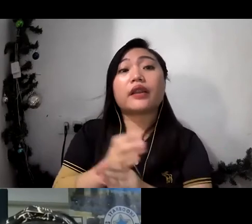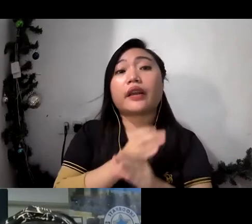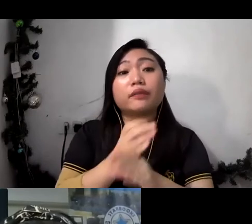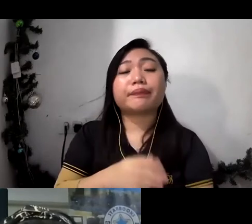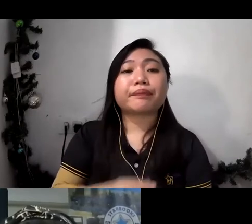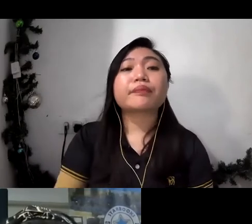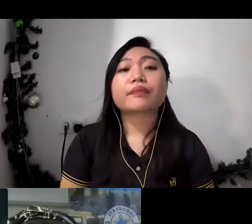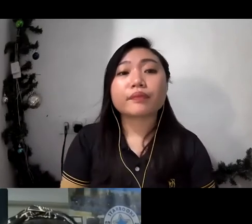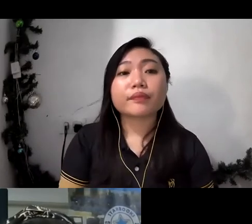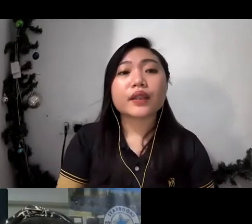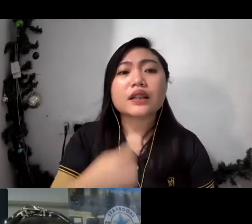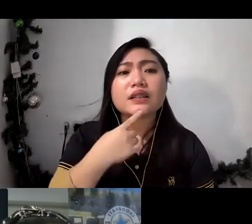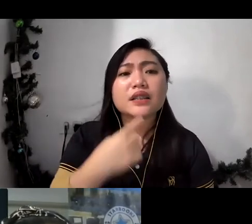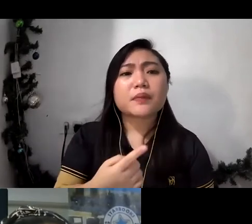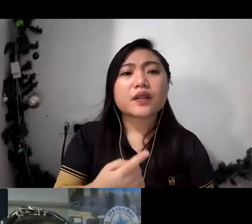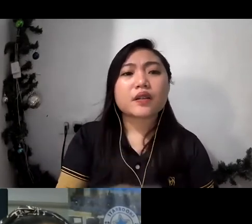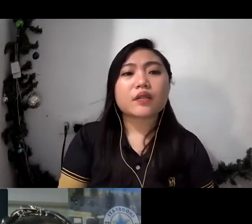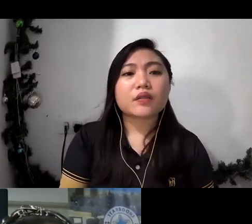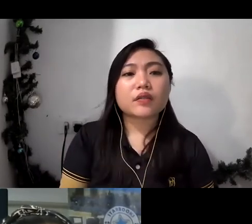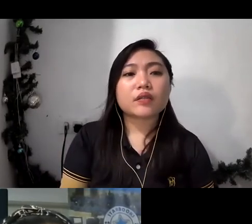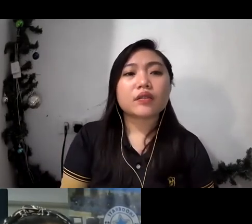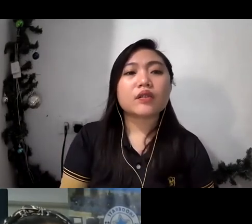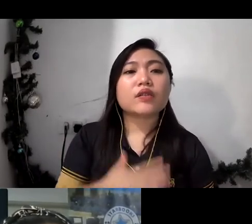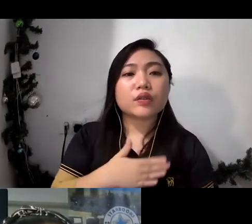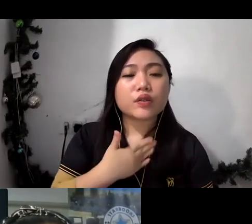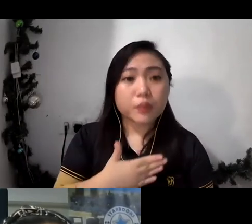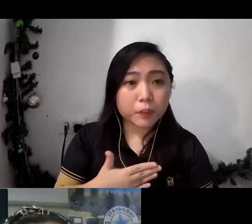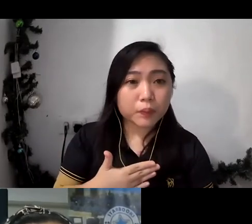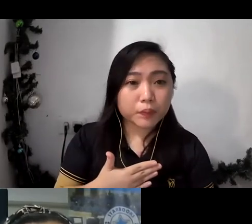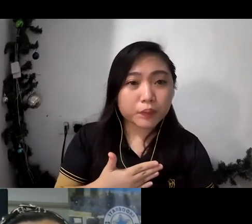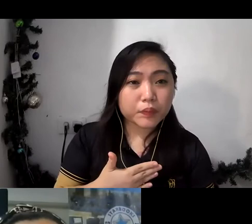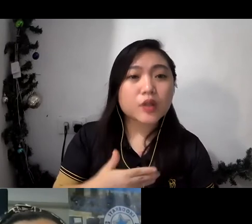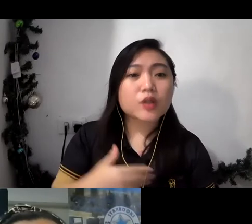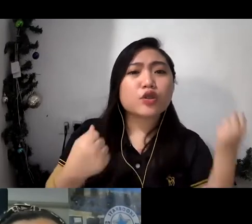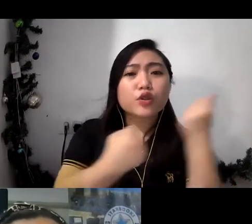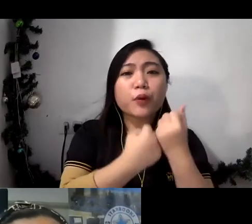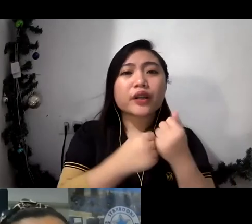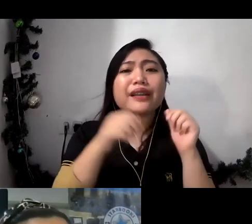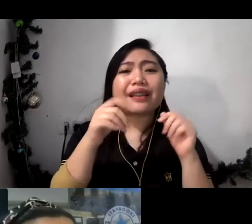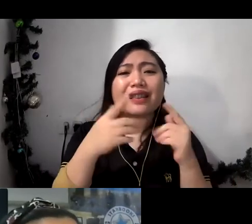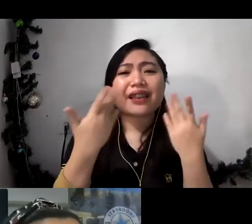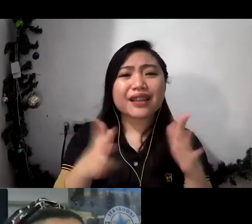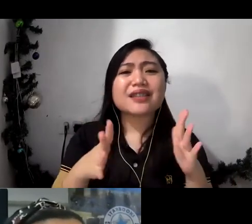say na bigyan nyo kami, no, gusto nyo i-account kami para magsumuporta, then you give